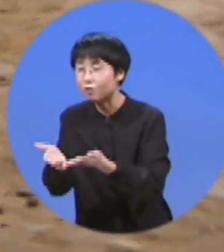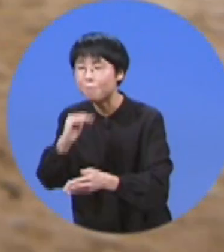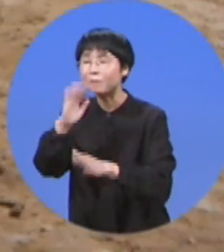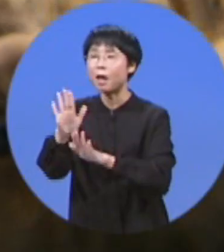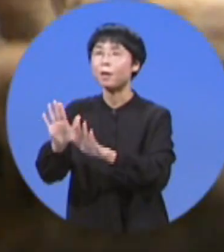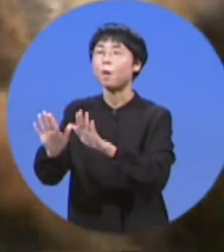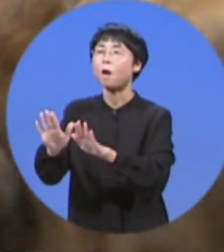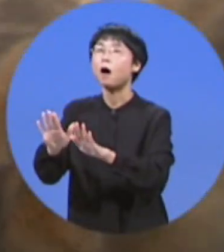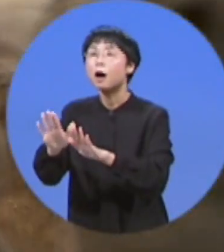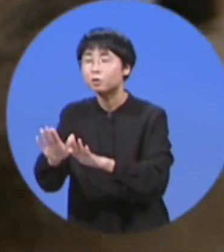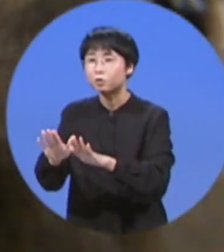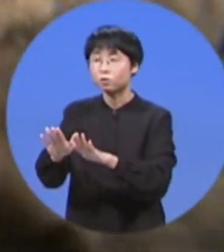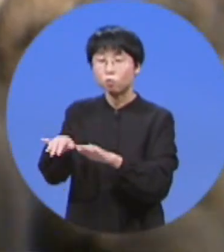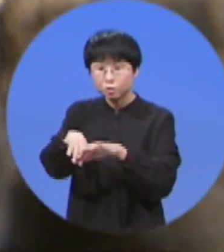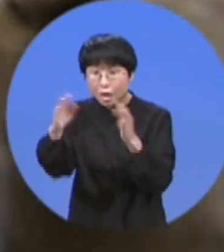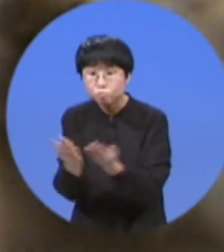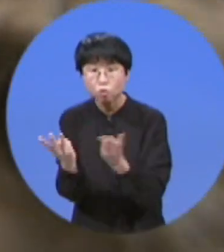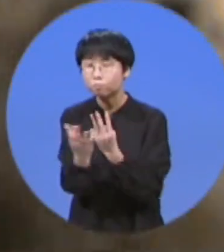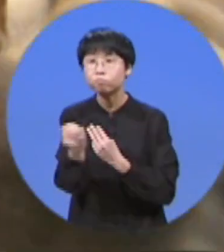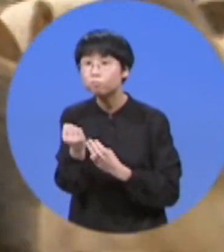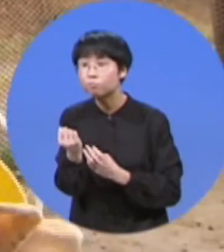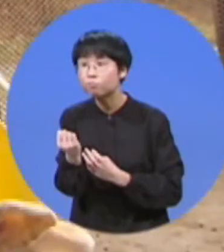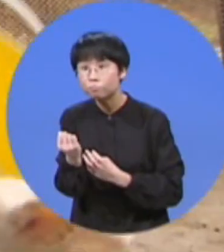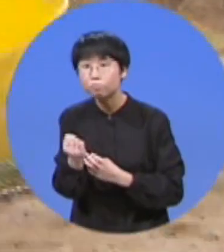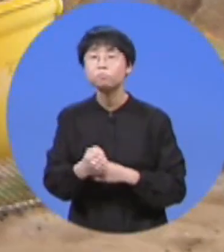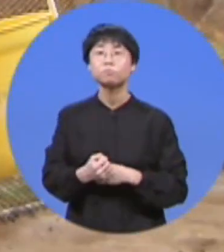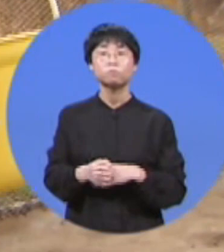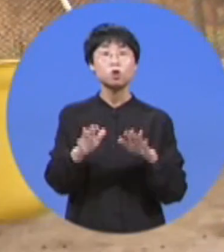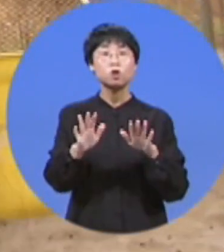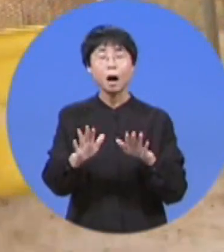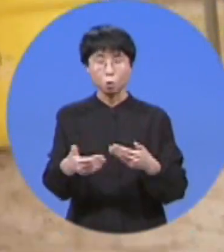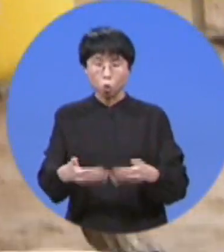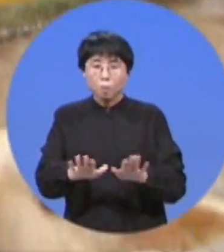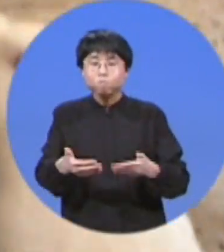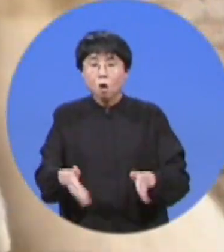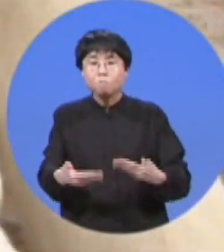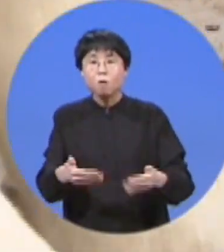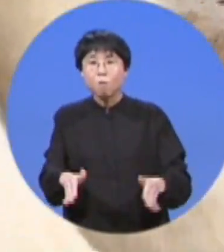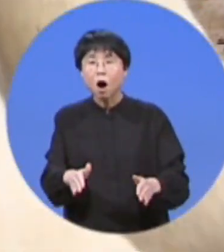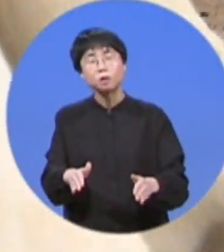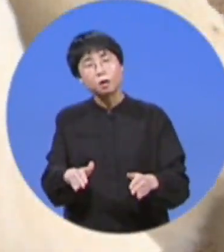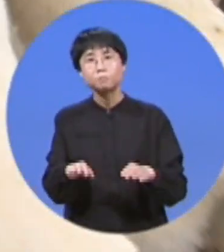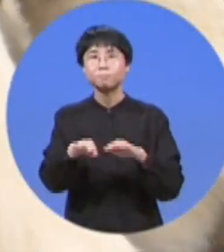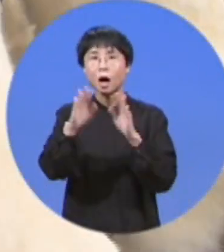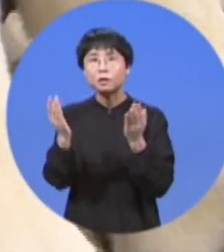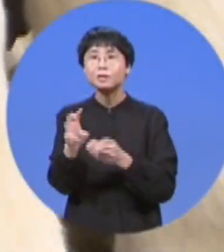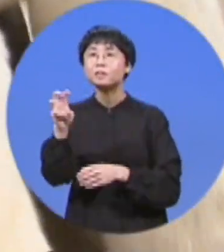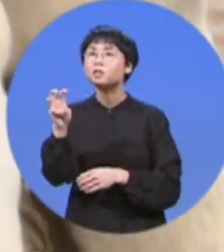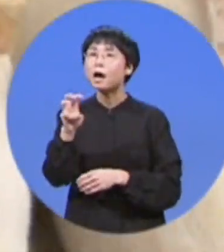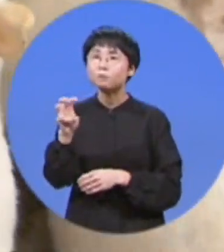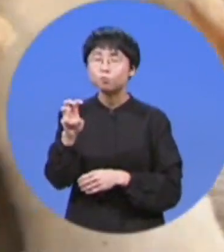って、これ全部で何匹ぐらいいるんですかね、ウサちゃん。 今ね、子供も生まれたりしてるんで、だいたい